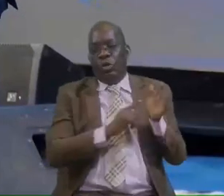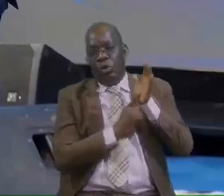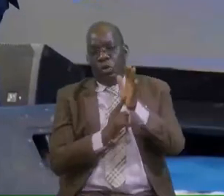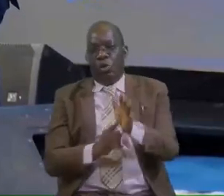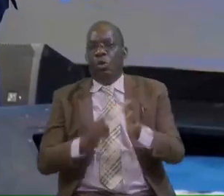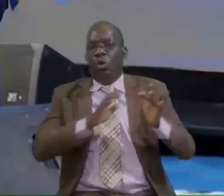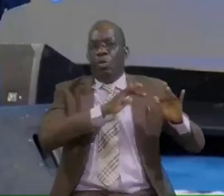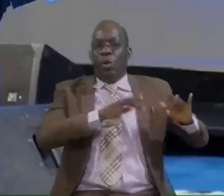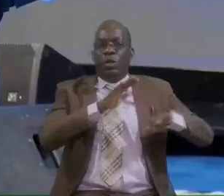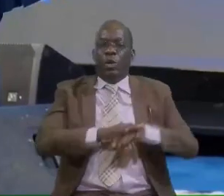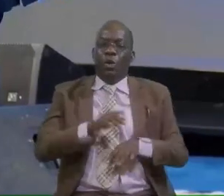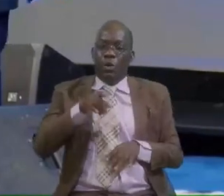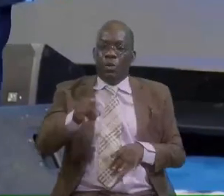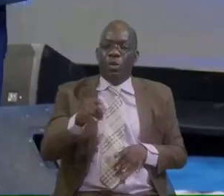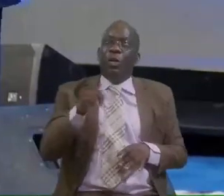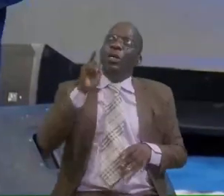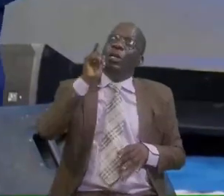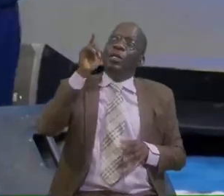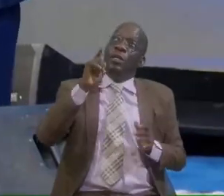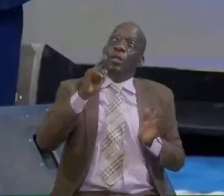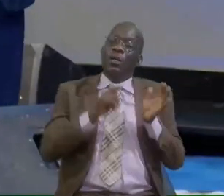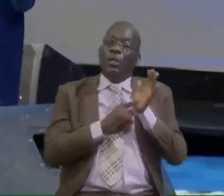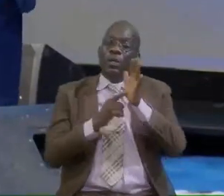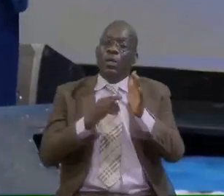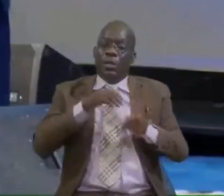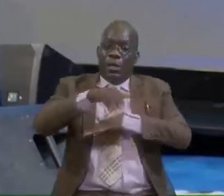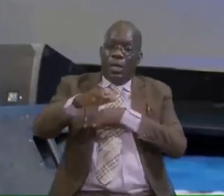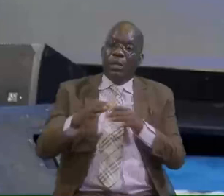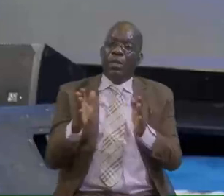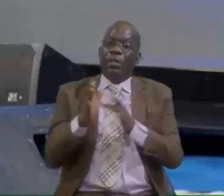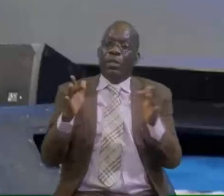toi. Il a envoyé Jésus-Christ.